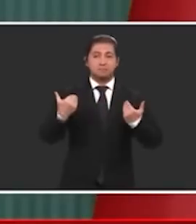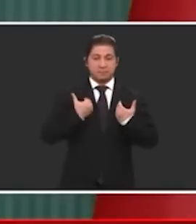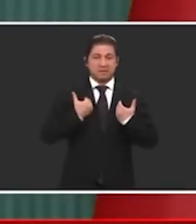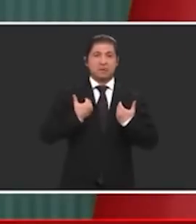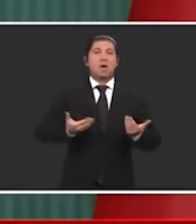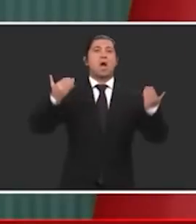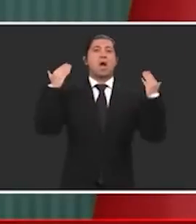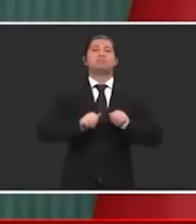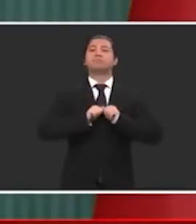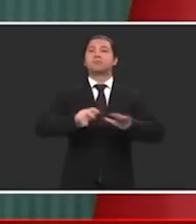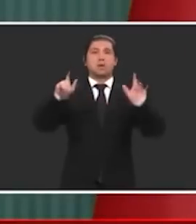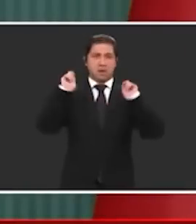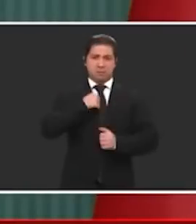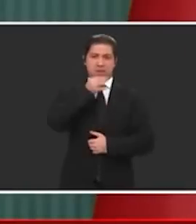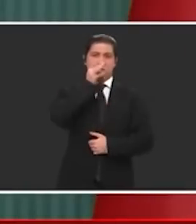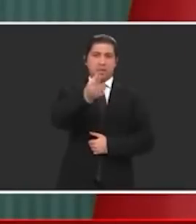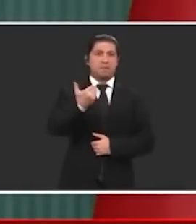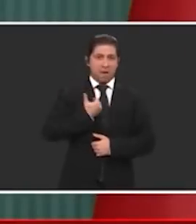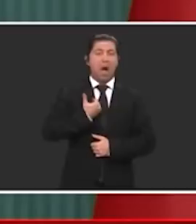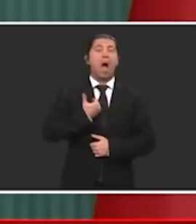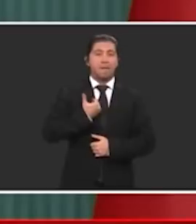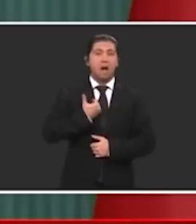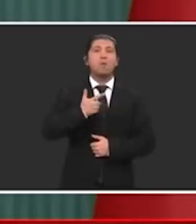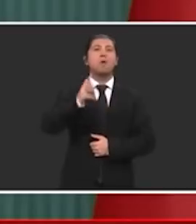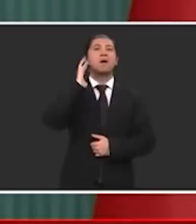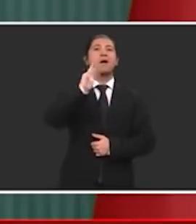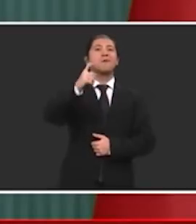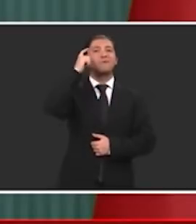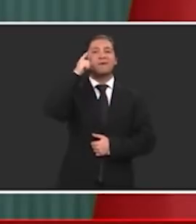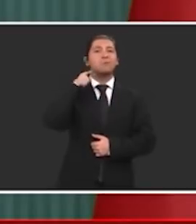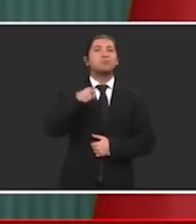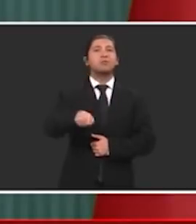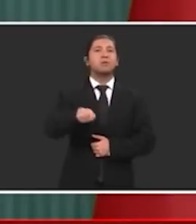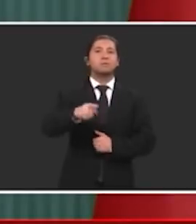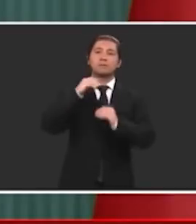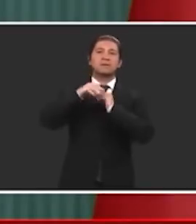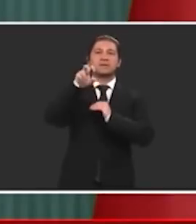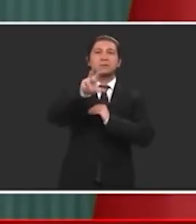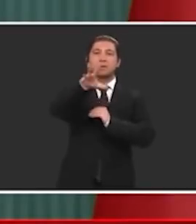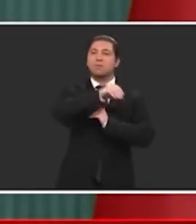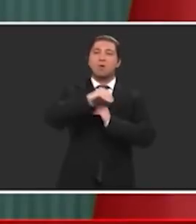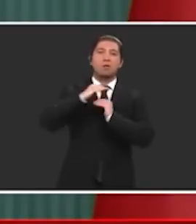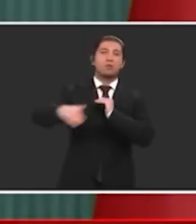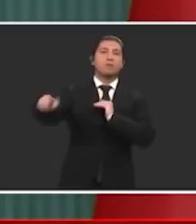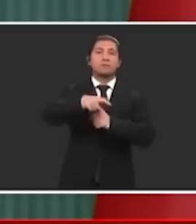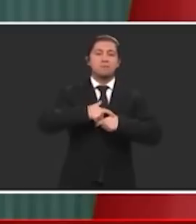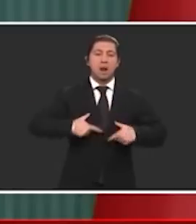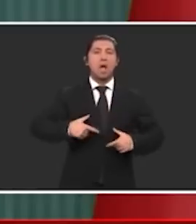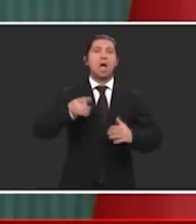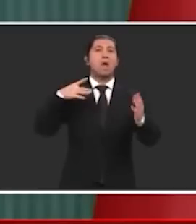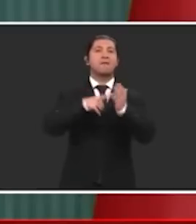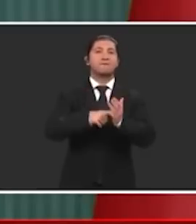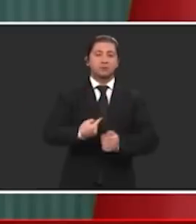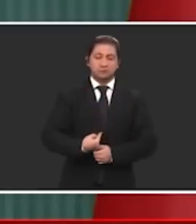ilan etmiş olsak da bu vizyon 85 milyonun tamamının milli hedefi, ülküsü